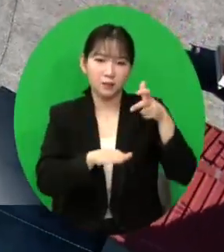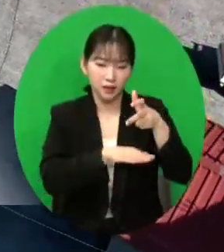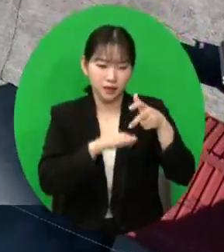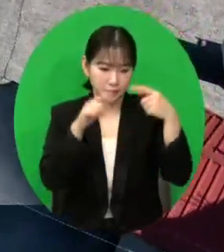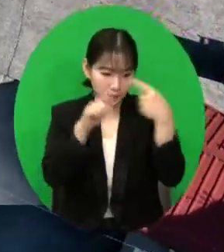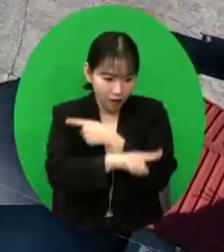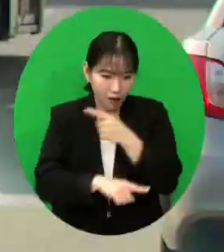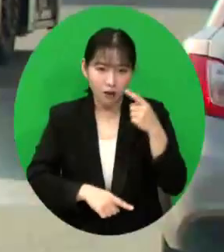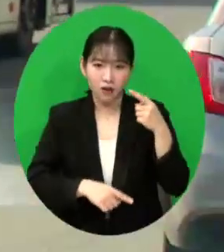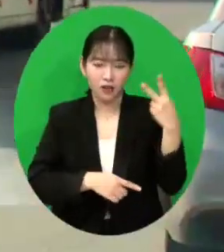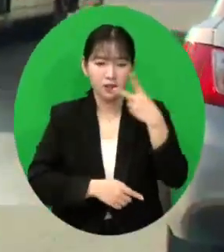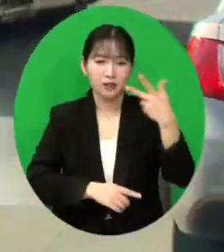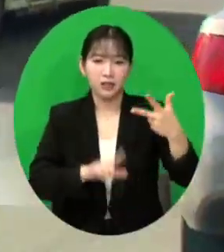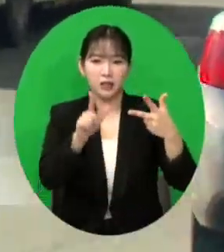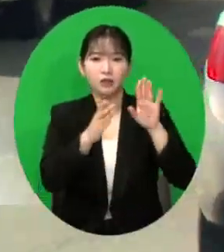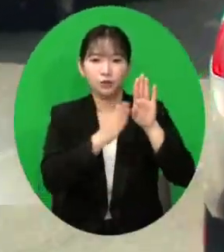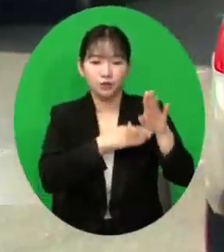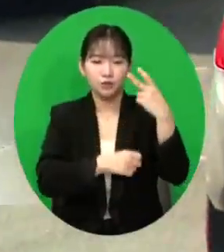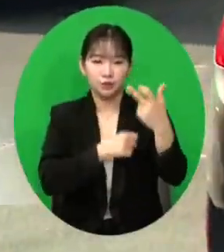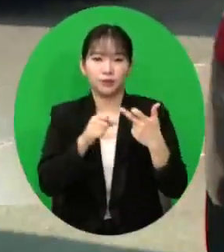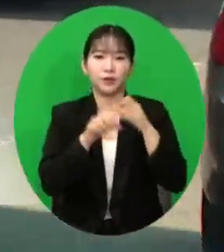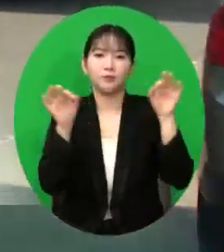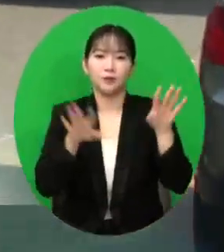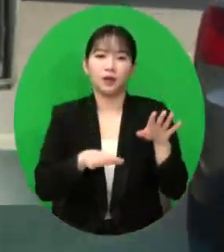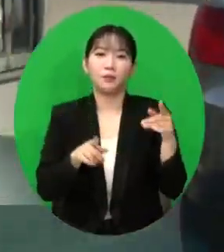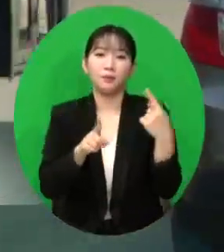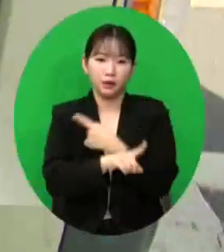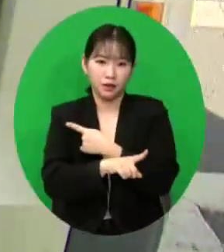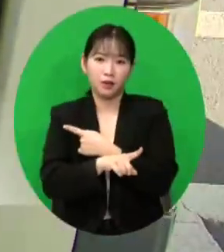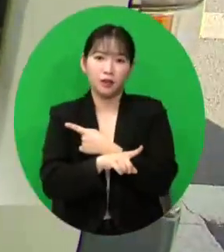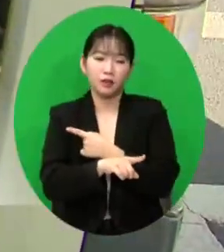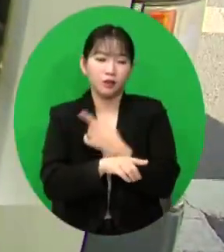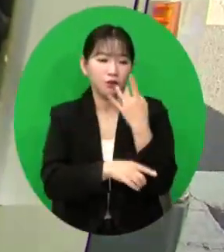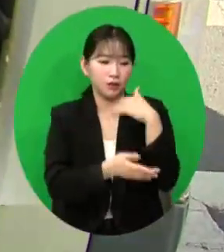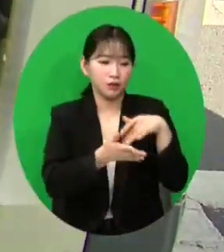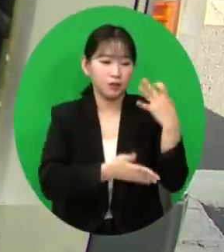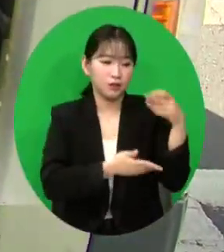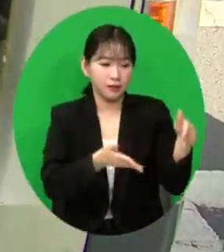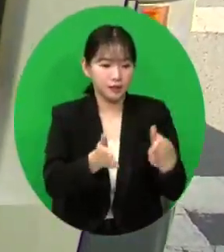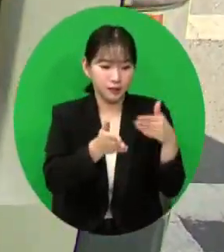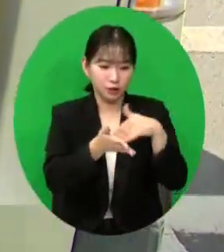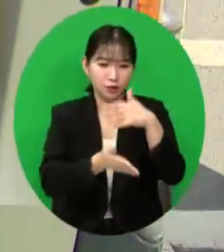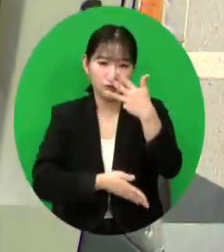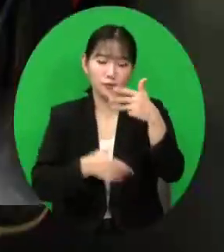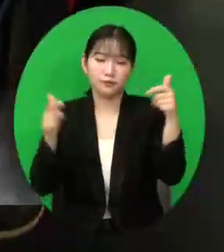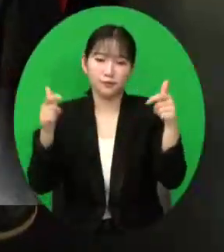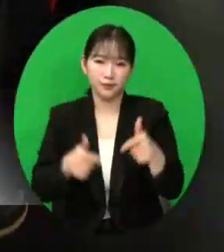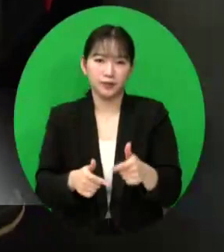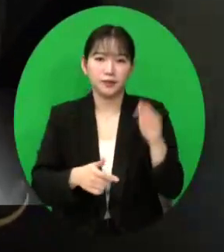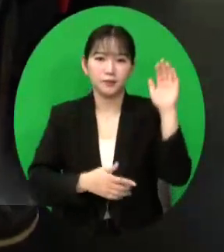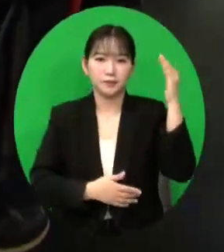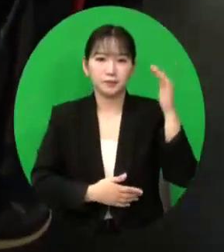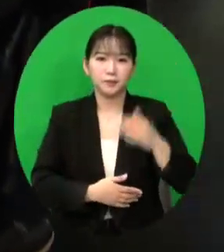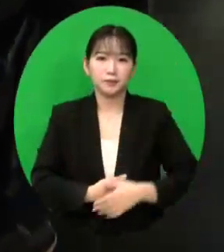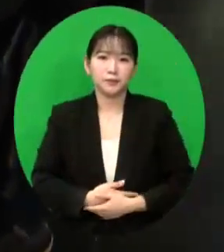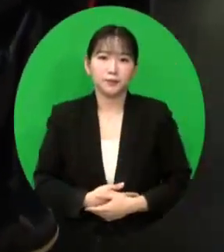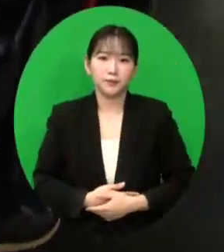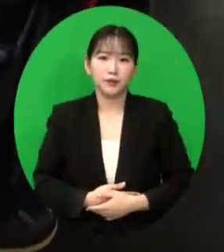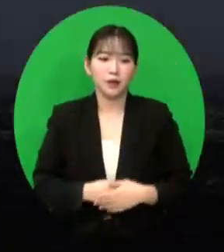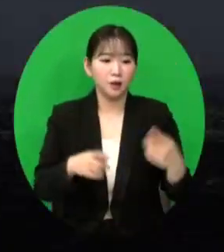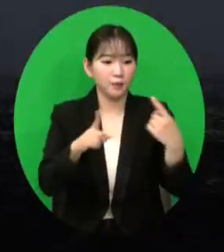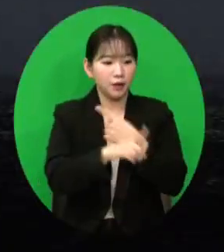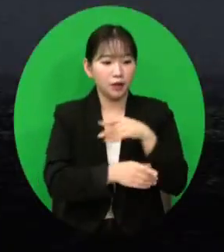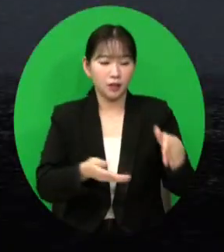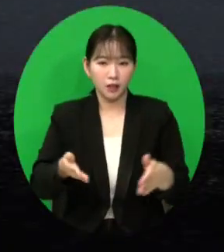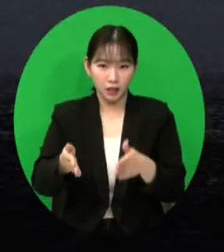개편은 지난 2007년 이후 17년 만으로 기존 14개 노선이 8개 노선으로 대폭 줄어들게 됩니다.